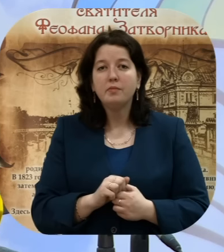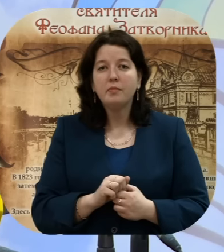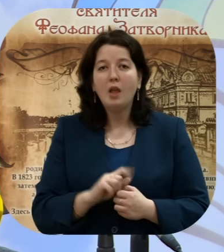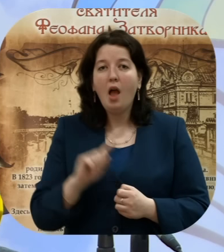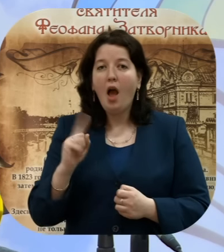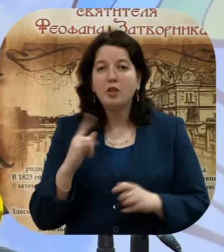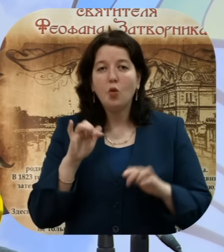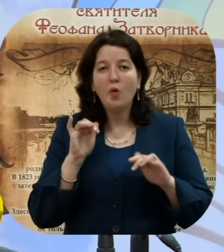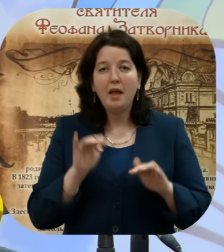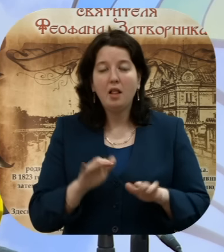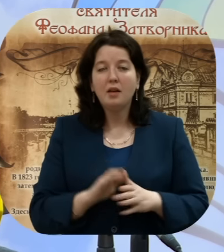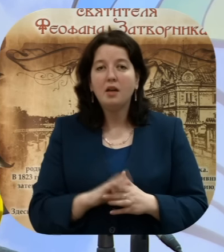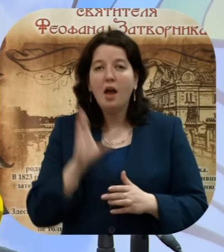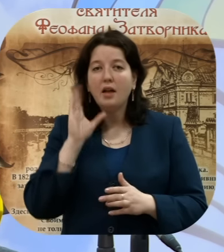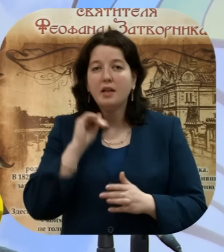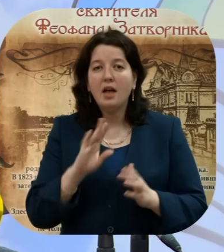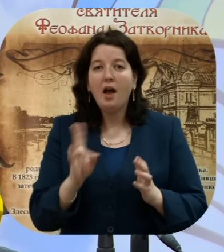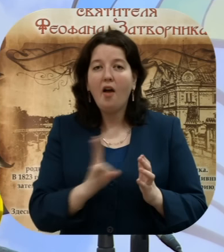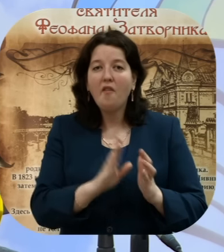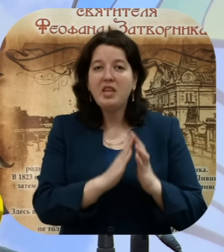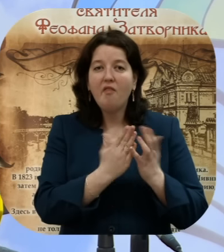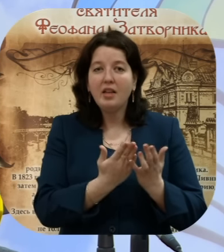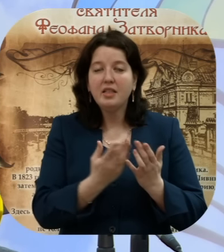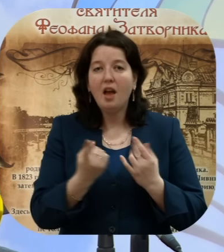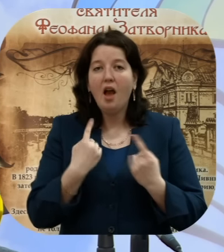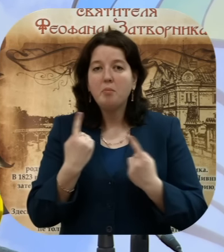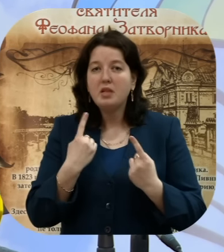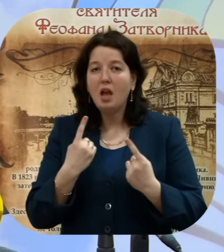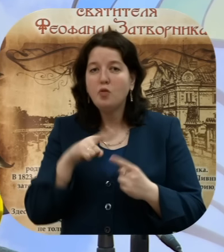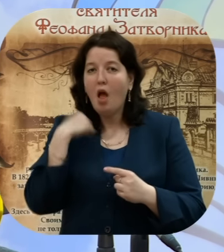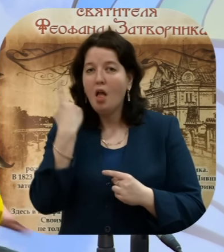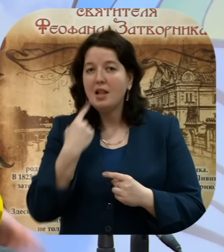Одно дело, когда в Евангелии говорит